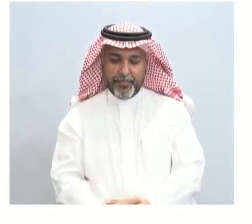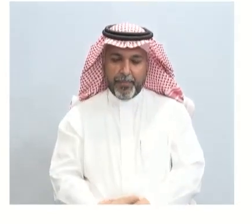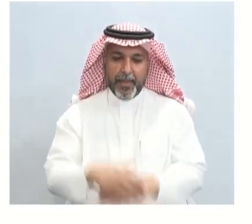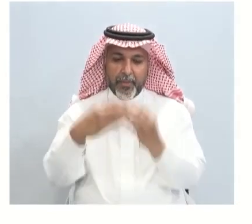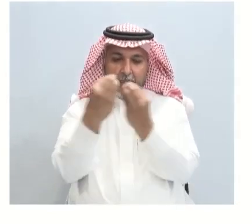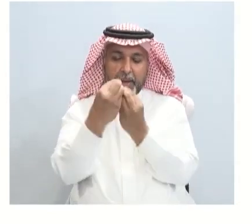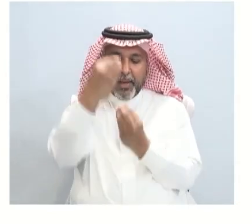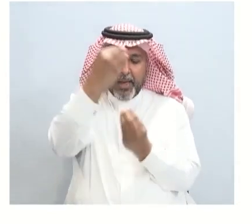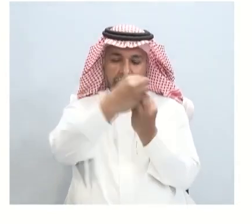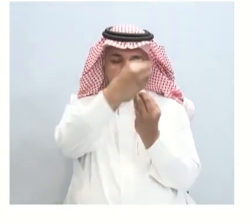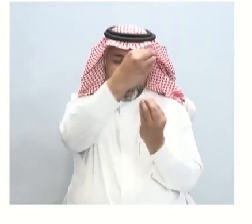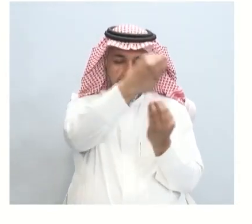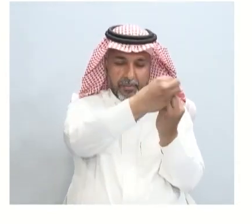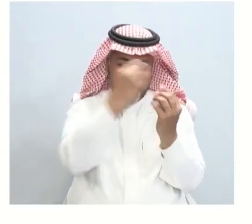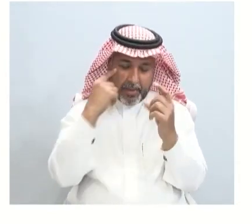بالساينس